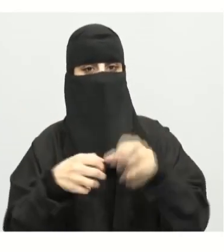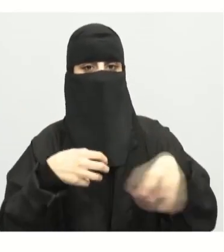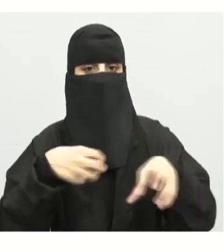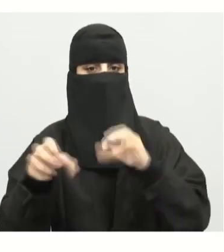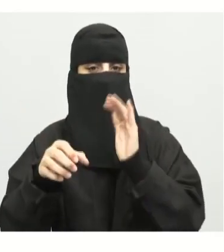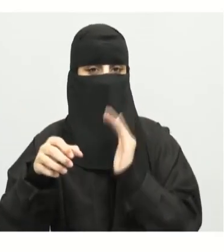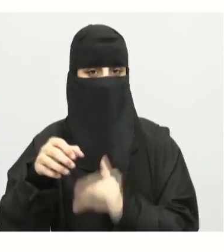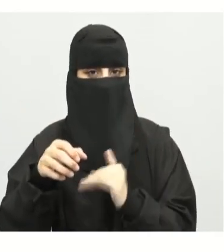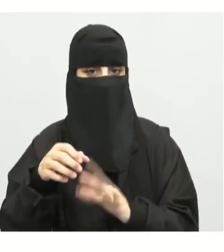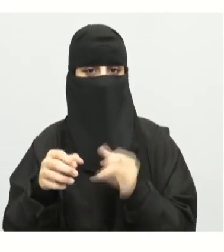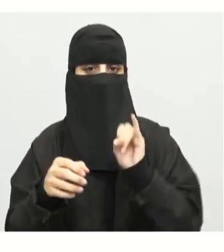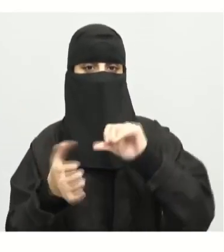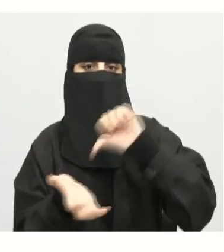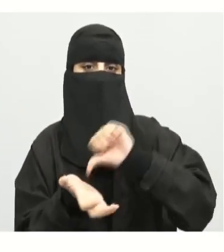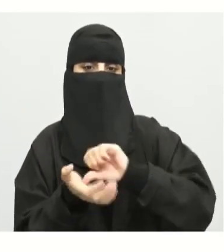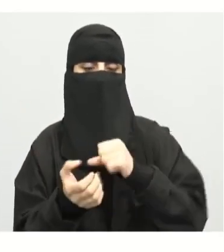فئتين الف وباء